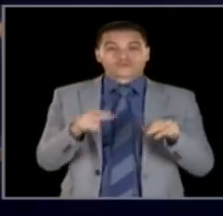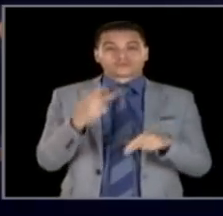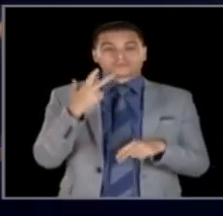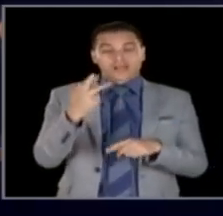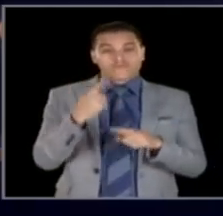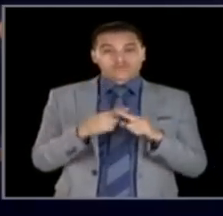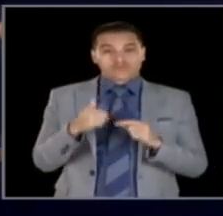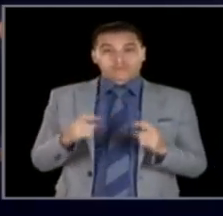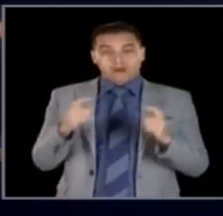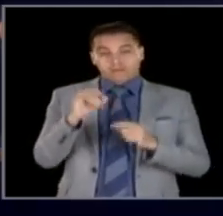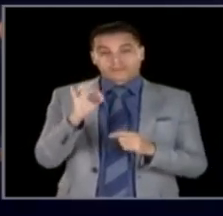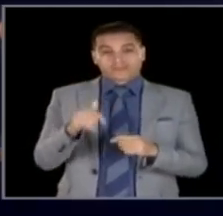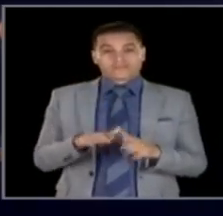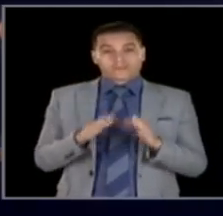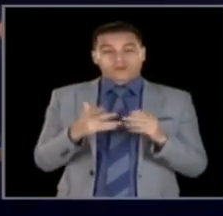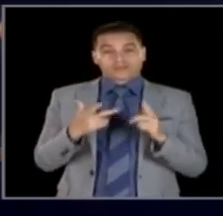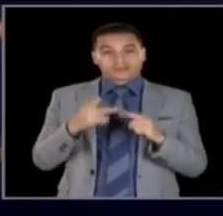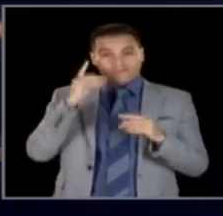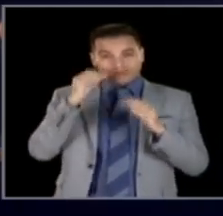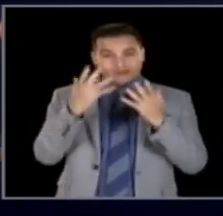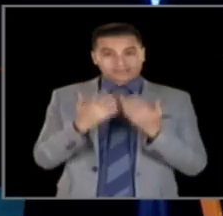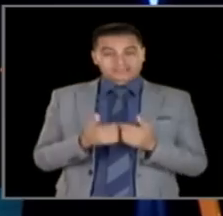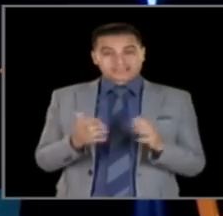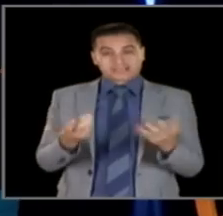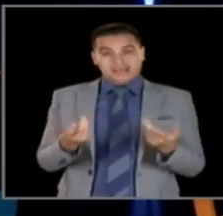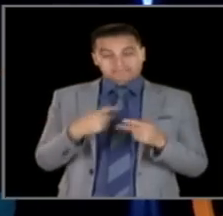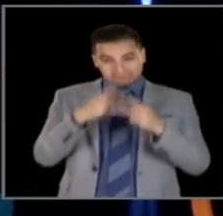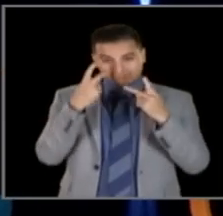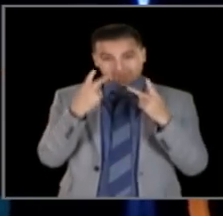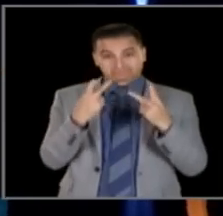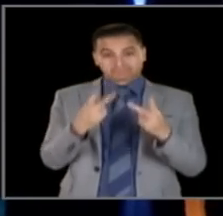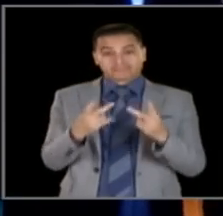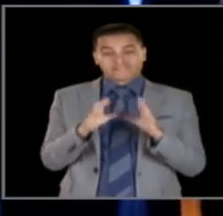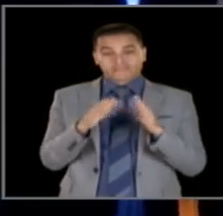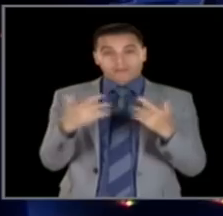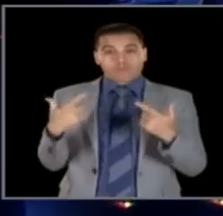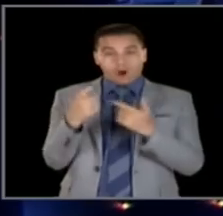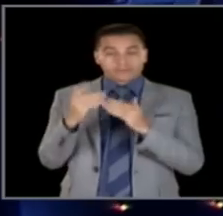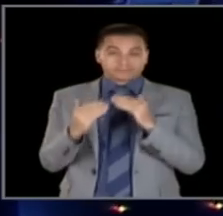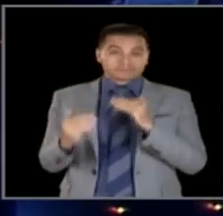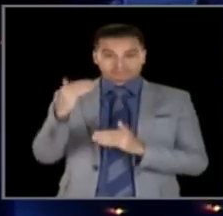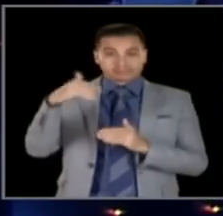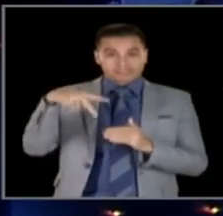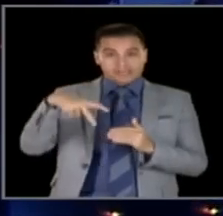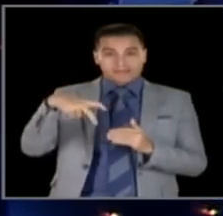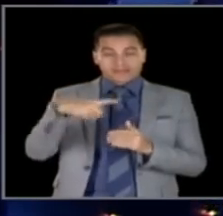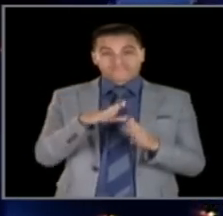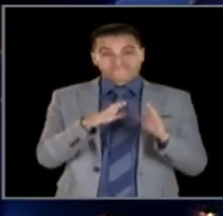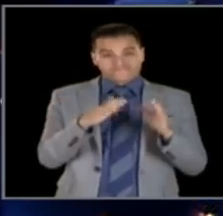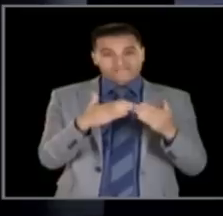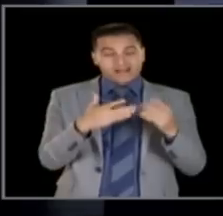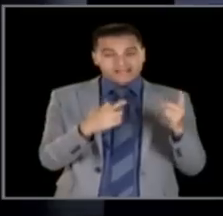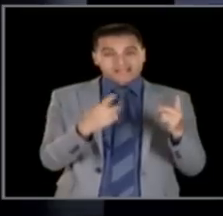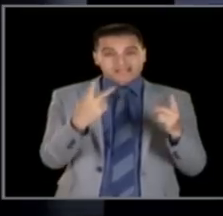الثالث ومباراة مهمة في المجموعة الثالثة، وهفكركم بالنتيجة. فايترز متقدمين ب 80 نقطة، ثلاث